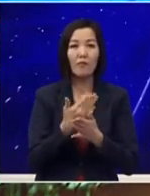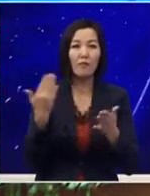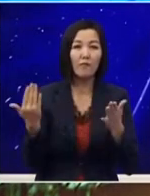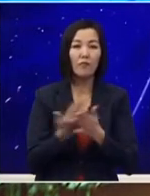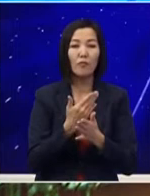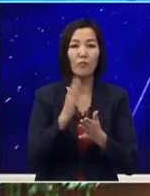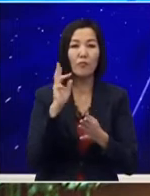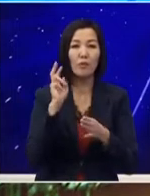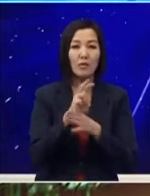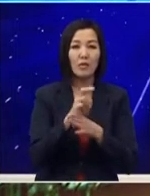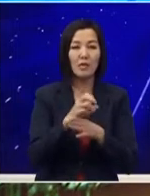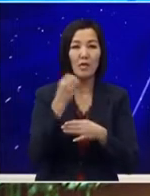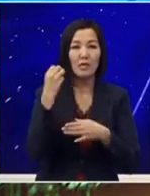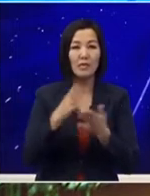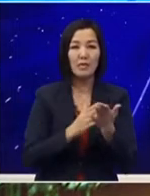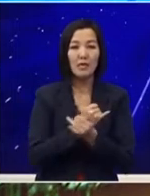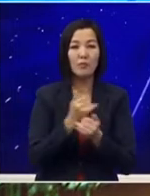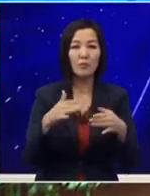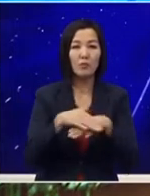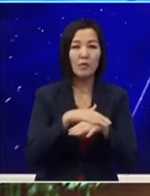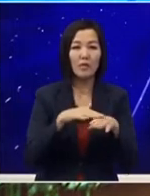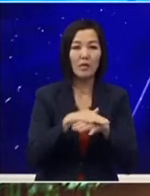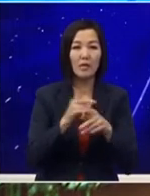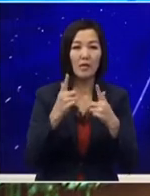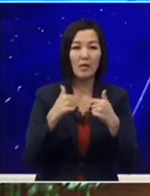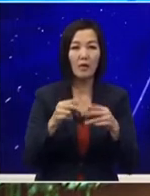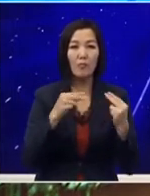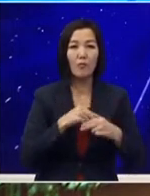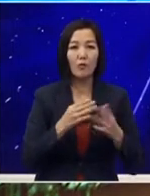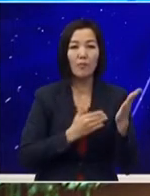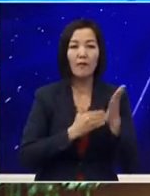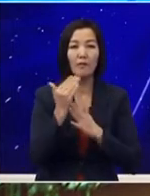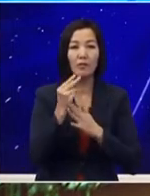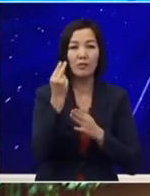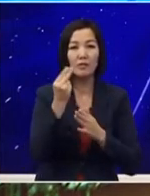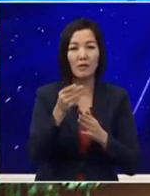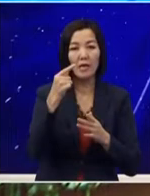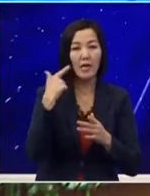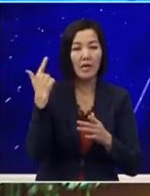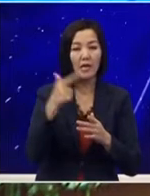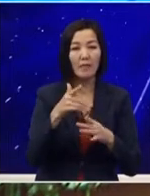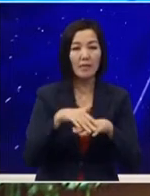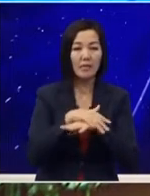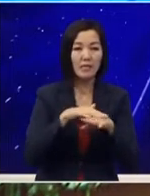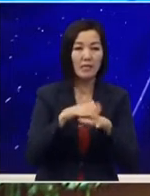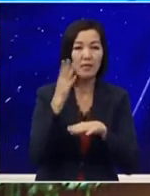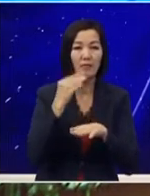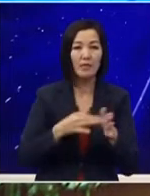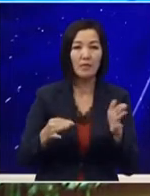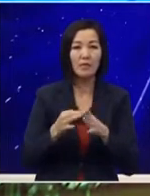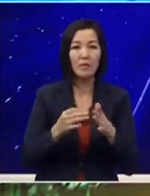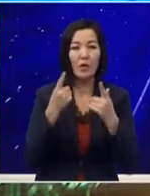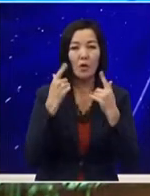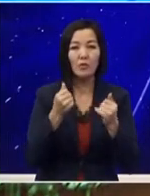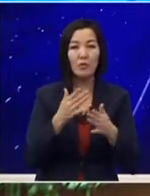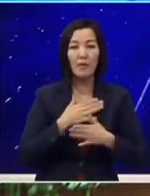и вновь идут в центры обслуживания населения. Как организована работа по повышению цифровой грамотности населения Алматинской